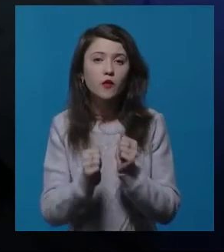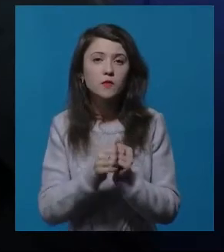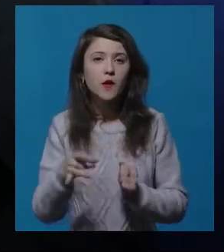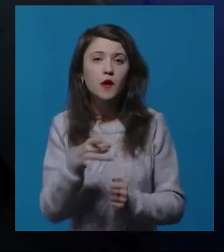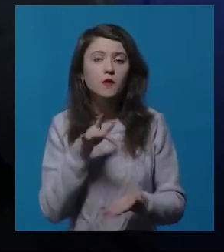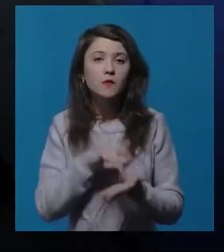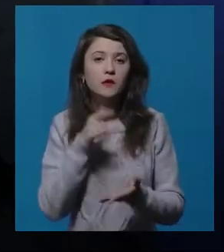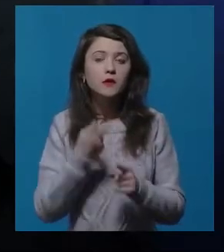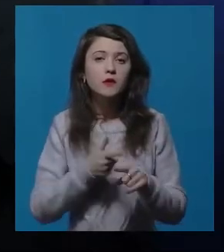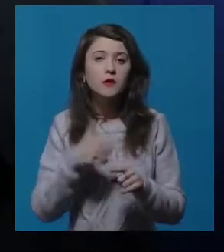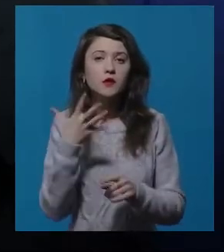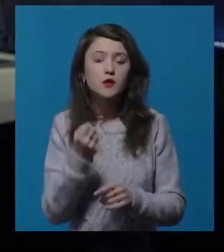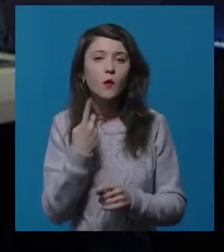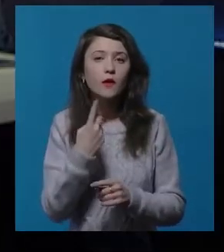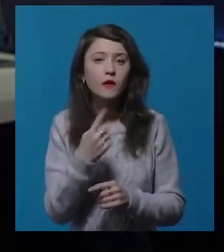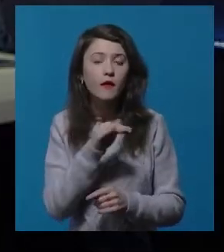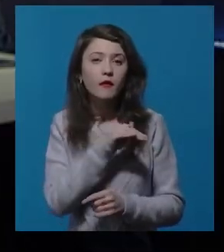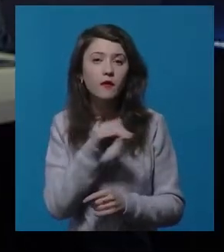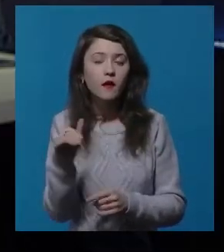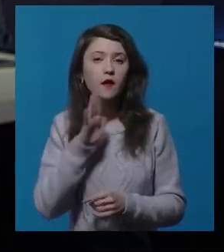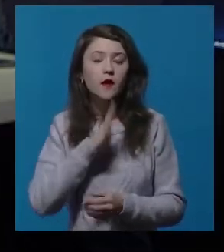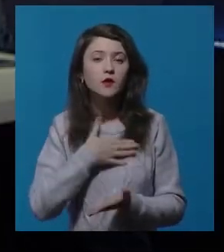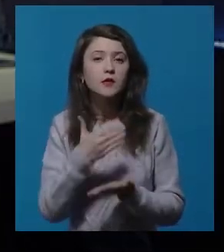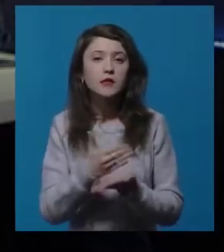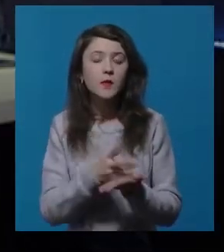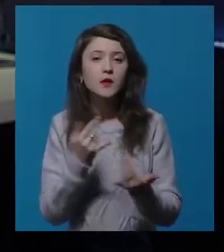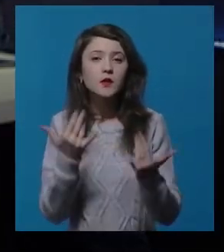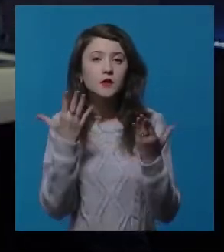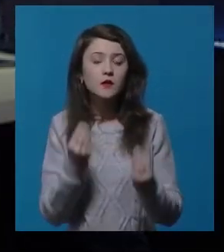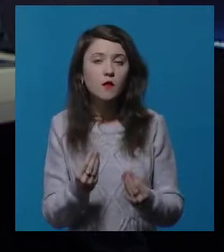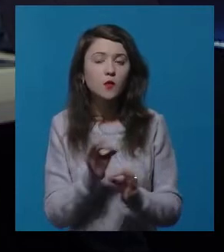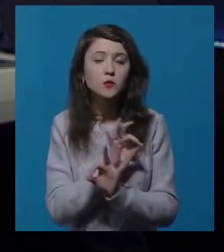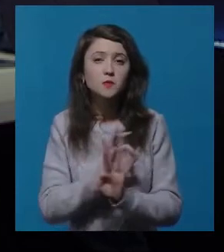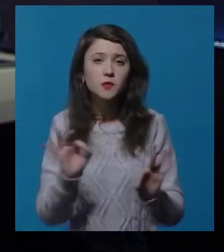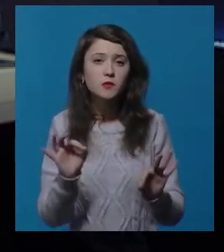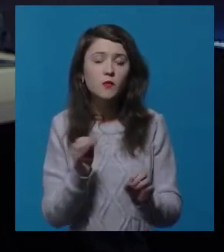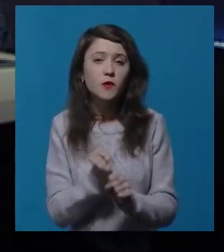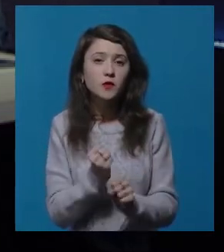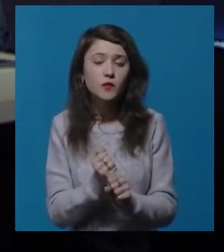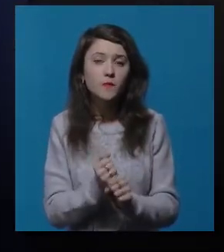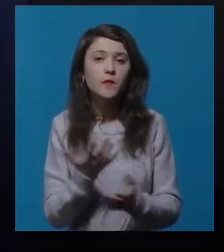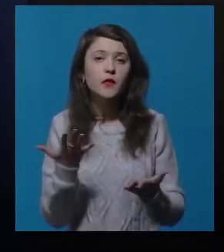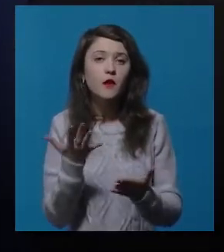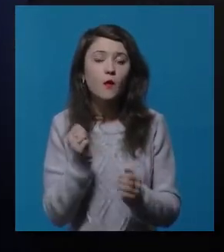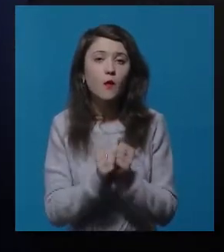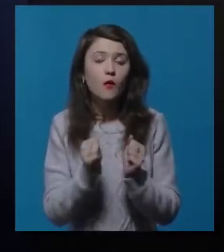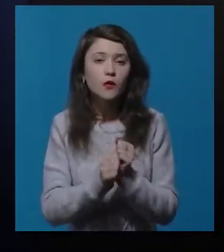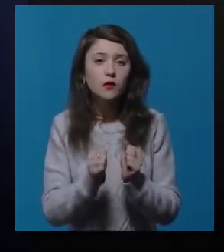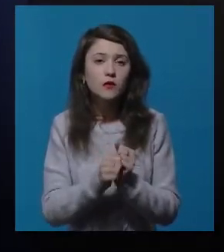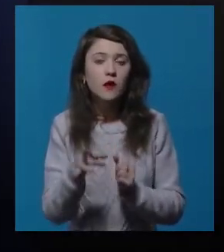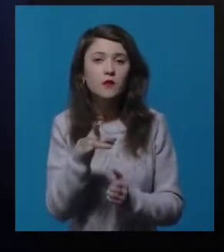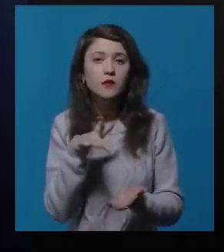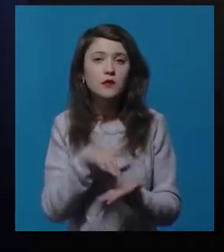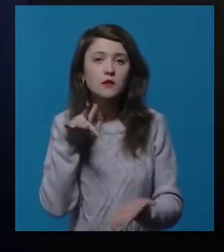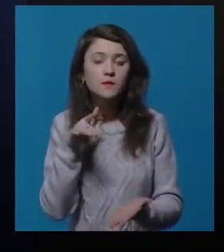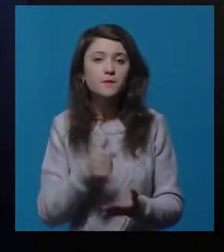Це ще одна ланка нашої системи, на сьогоднішній день вона успішно функціонує, де кожен районний центр має